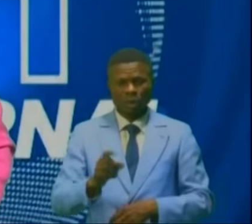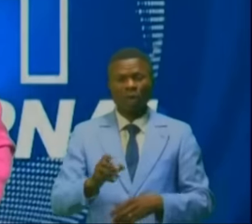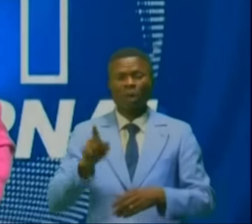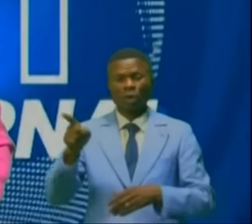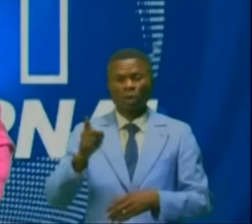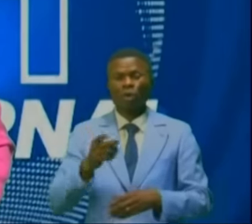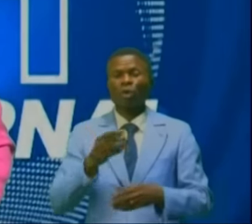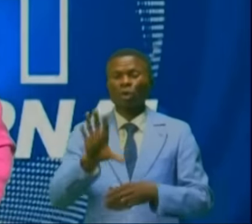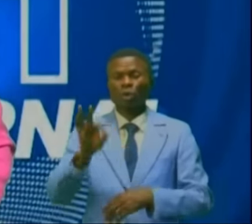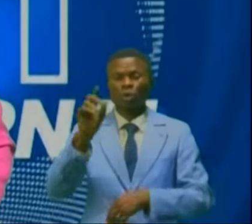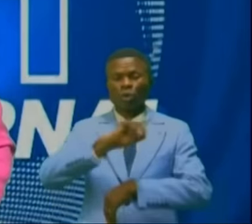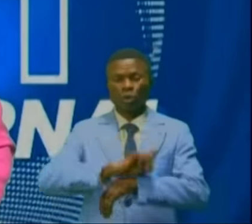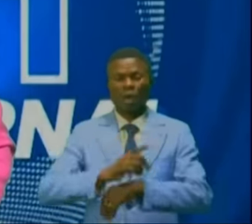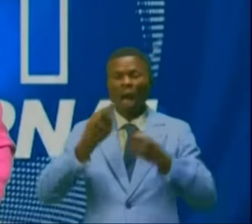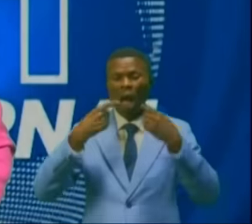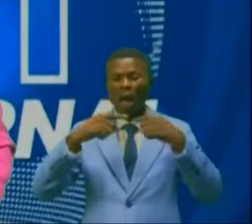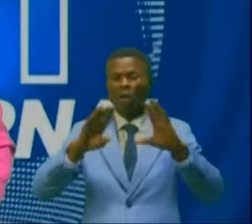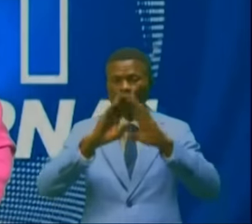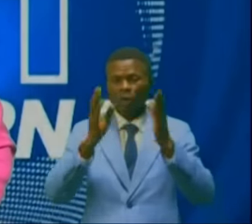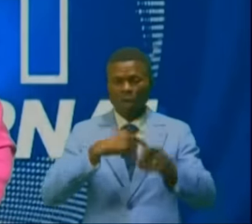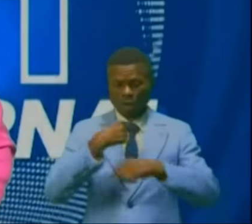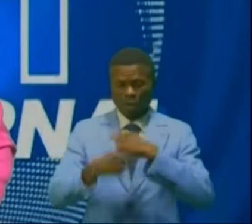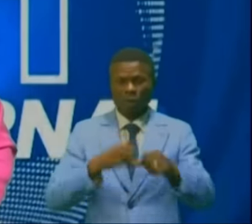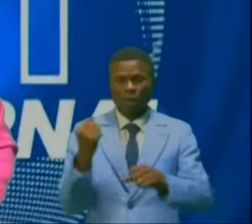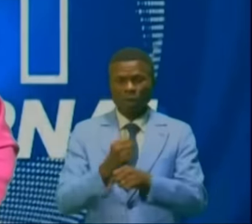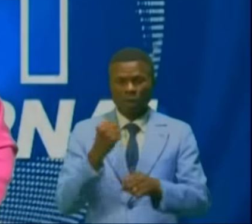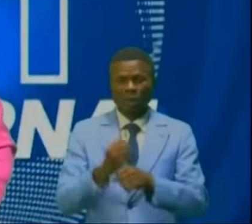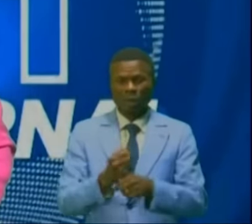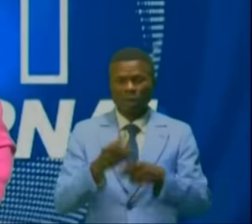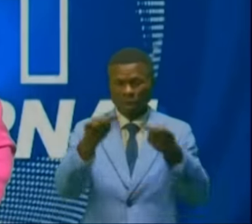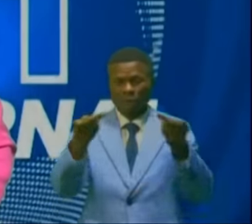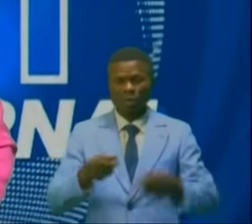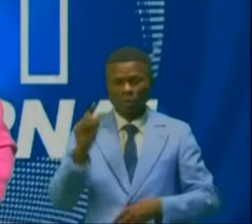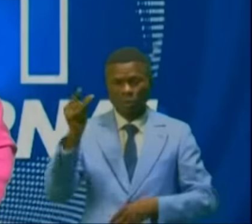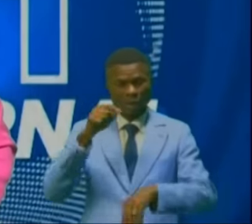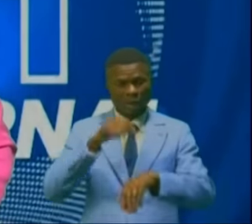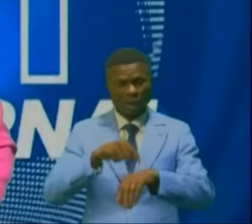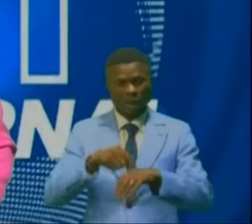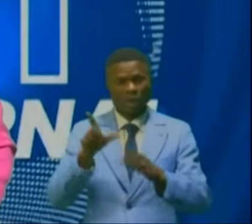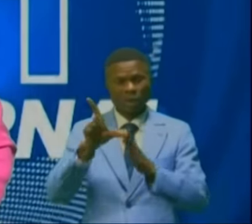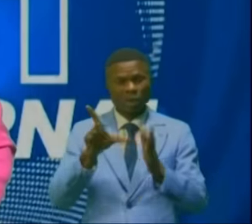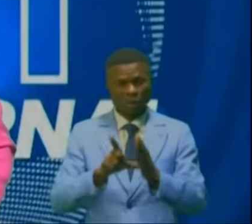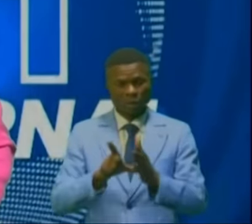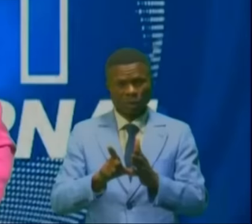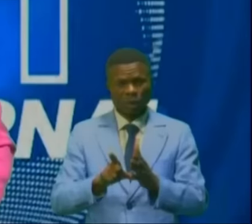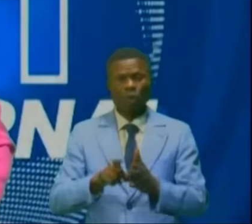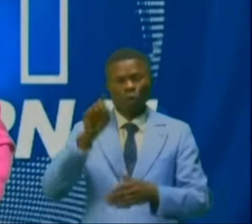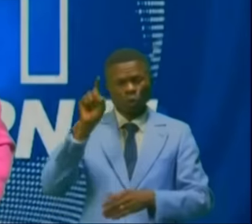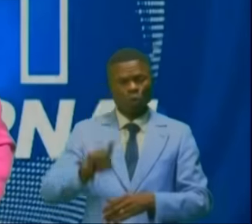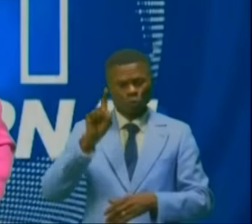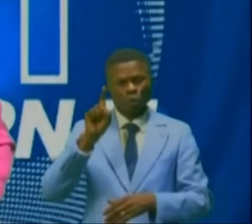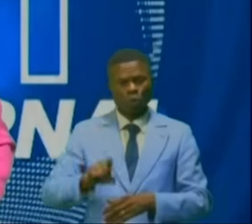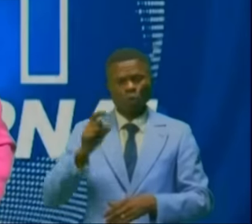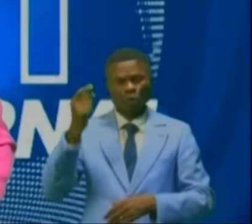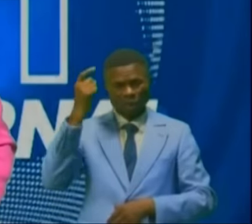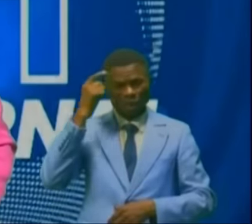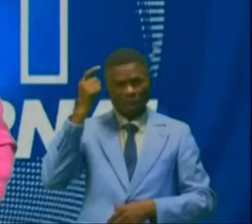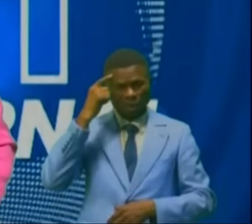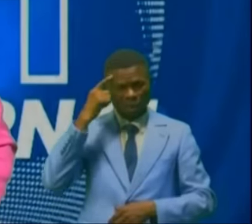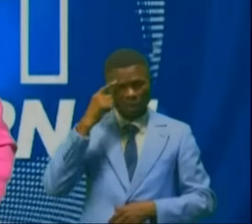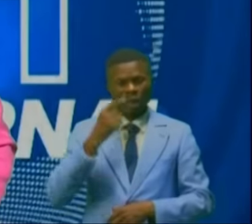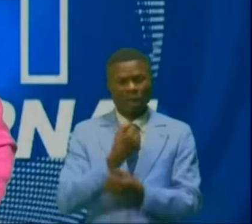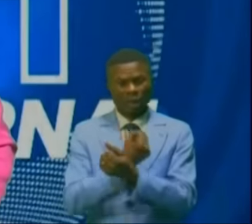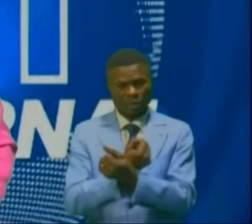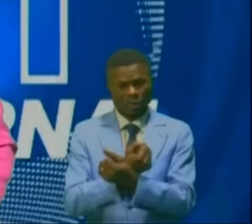profite de cette occasion pour rappeler que le commencement des travaux dans le délai légaux constitue l'une des obligations de